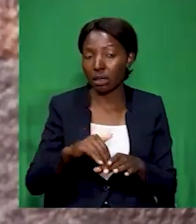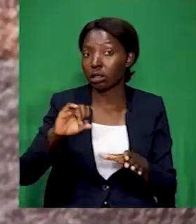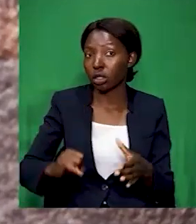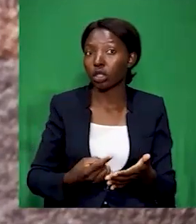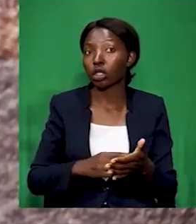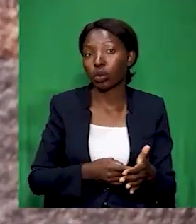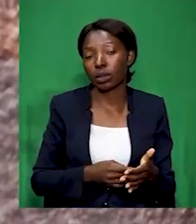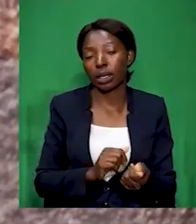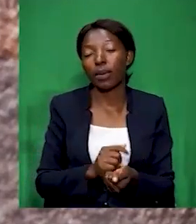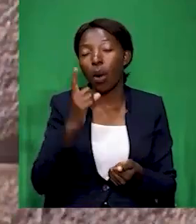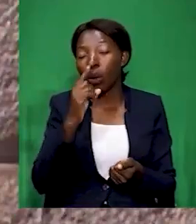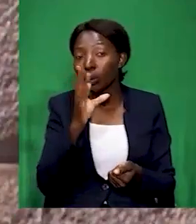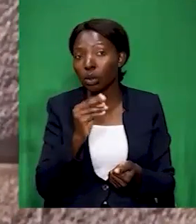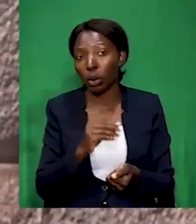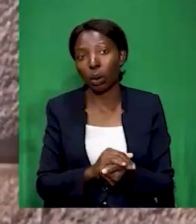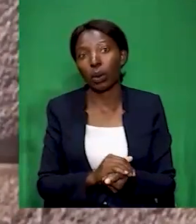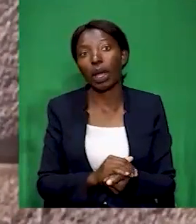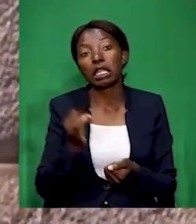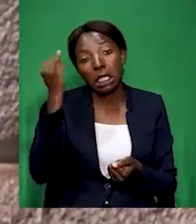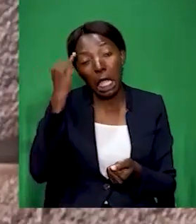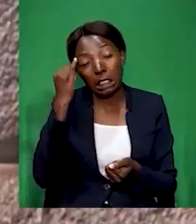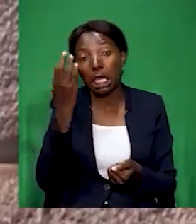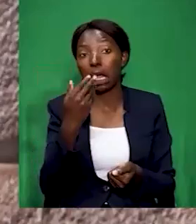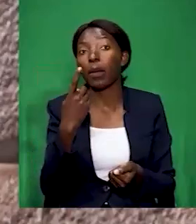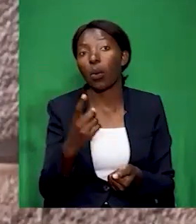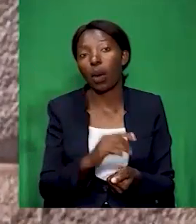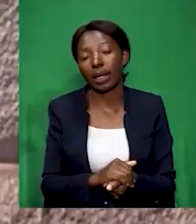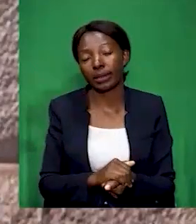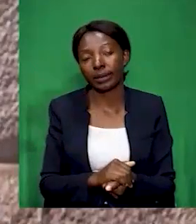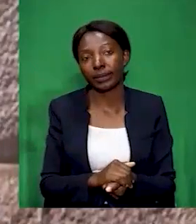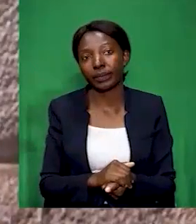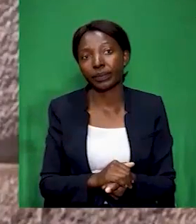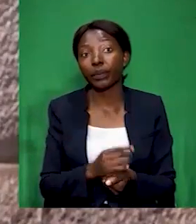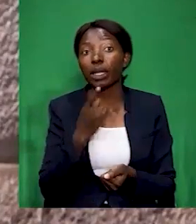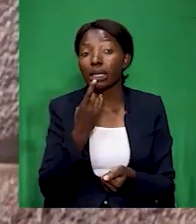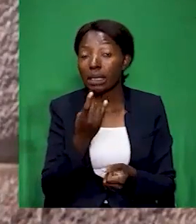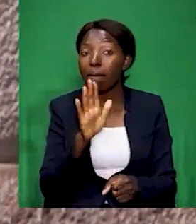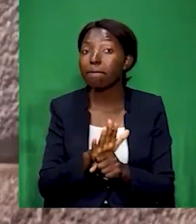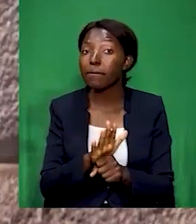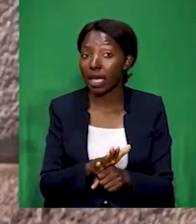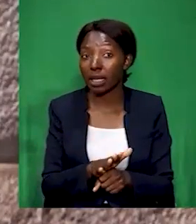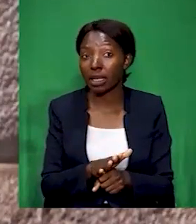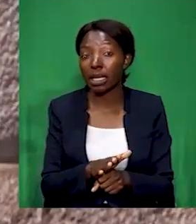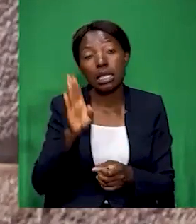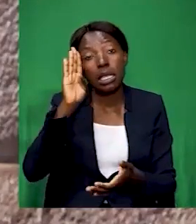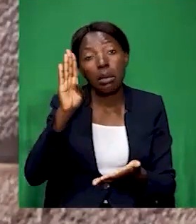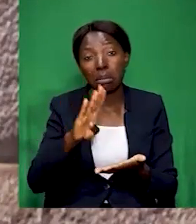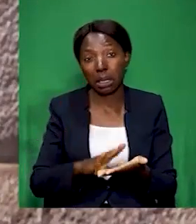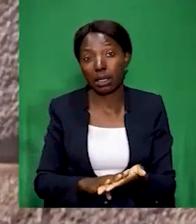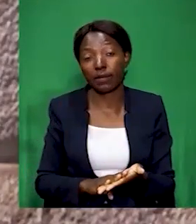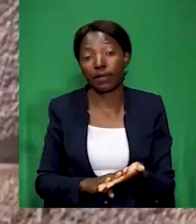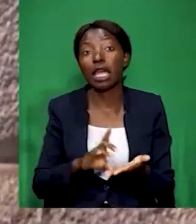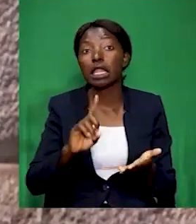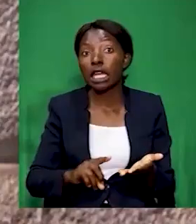muJerusalemu. Pachitaurwa kunonziko pfungwa yekutanga yaivapo ndeyekuti vazhinji vaitenda